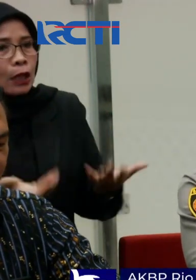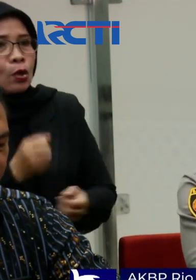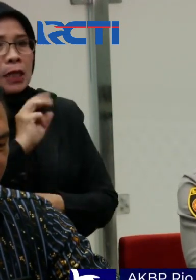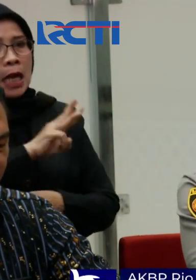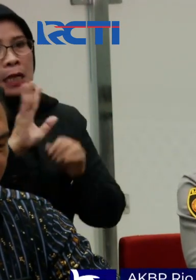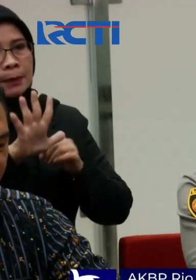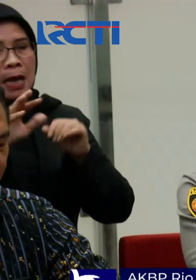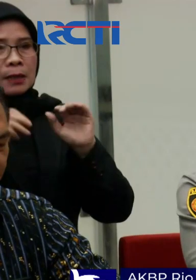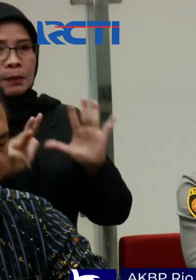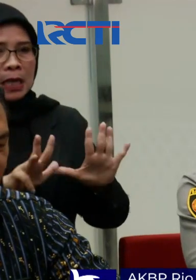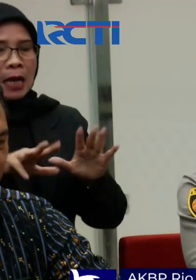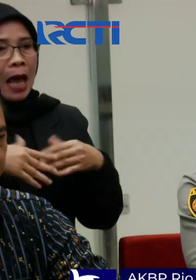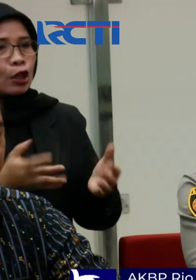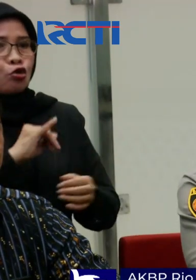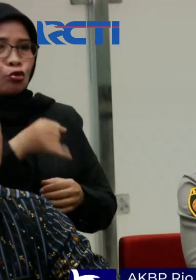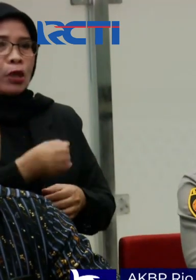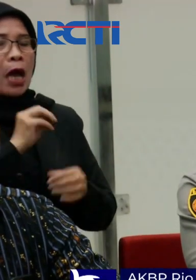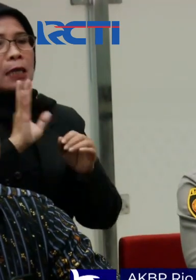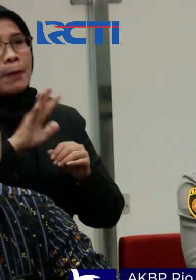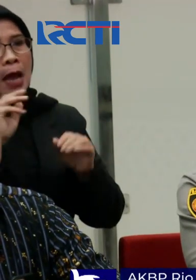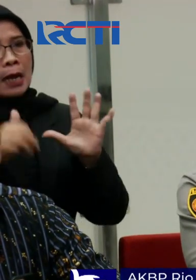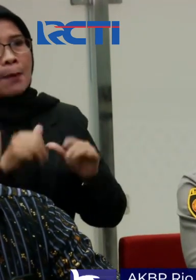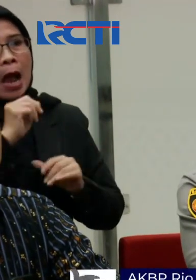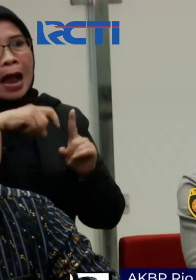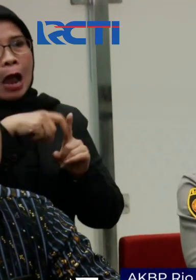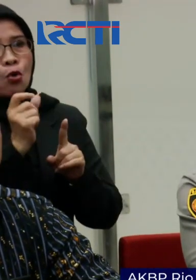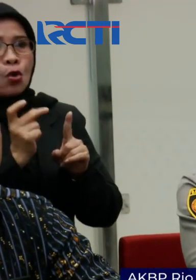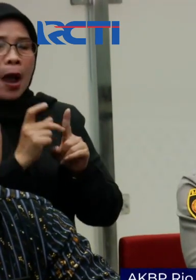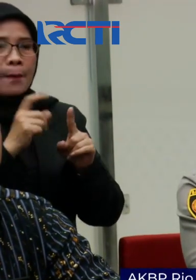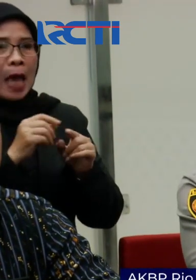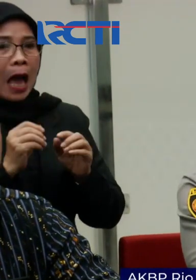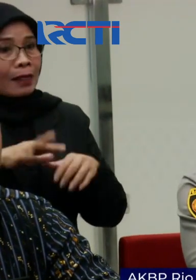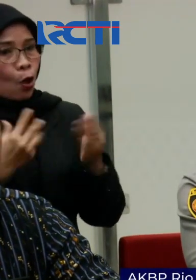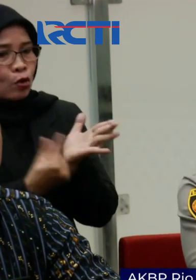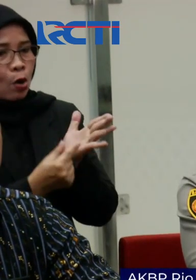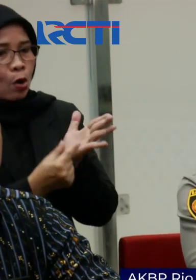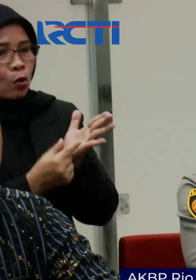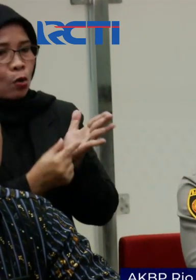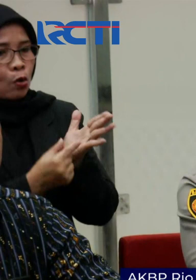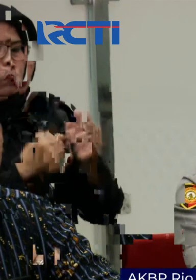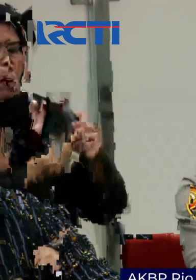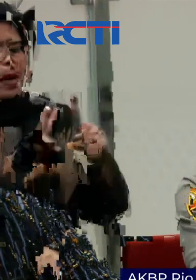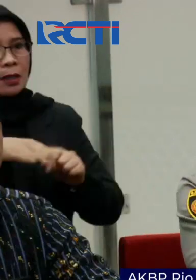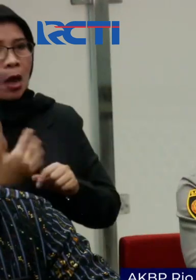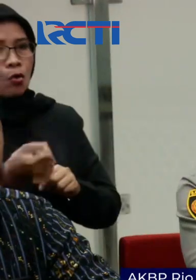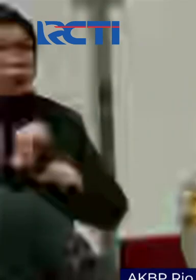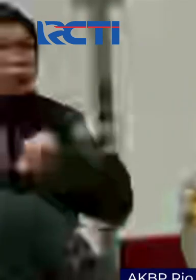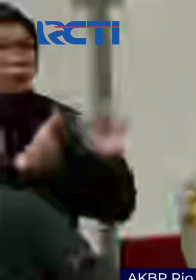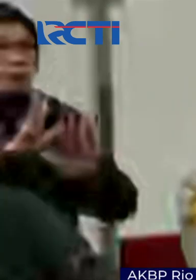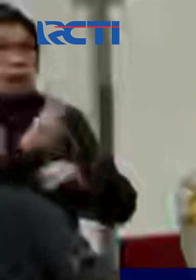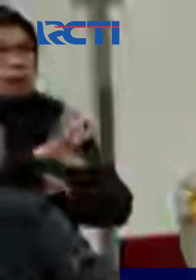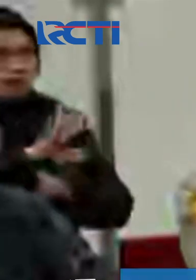359, junto 56 KUHP, dan atau Undang-Undang Darurat Nomor 12 Tahun